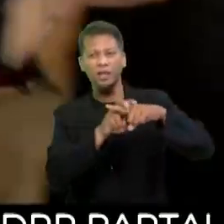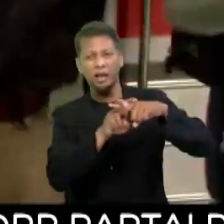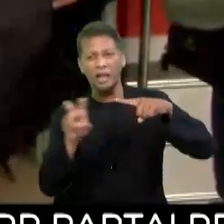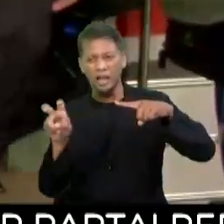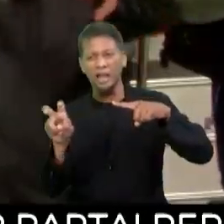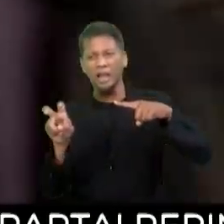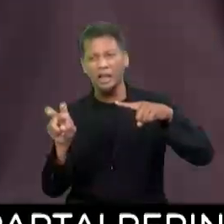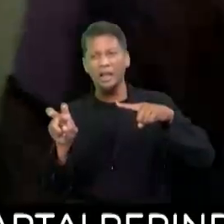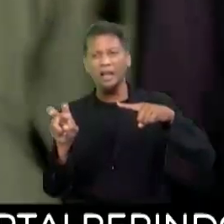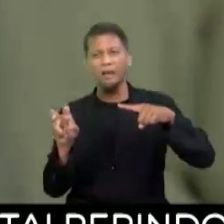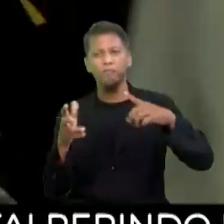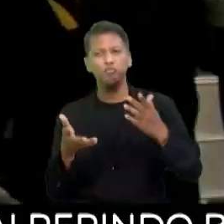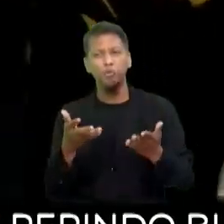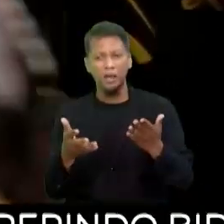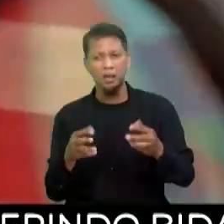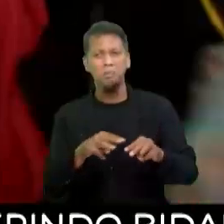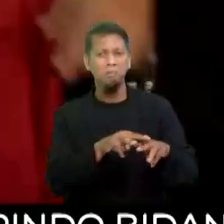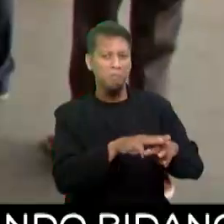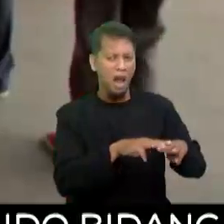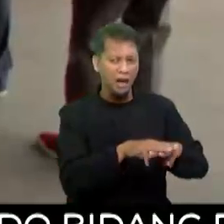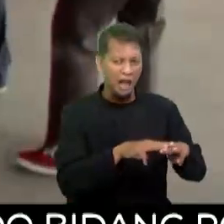tujuan Kediri, Angke, dan Kampung Bandan.